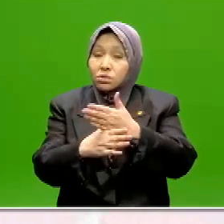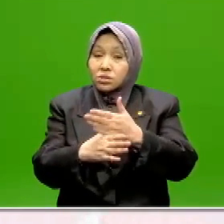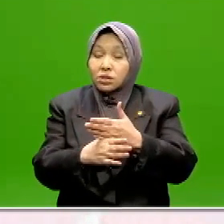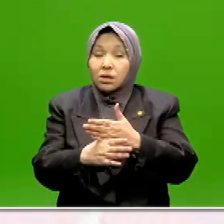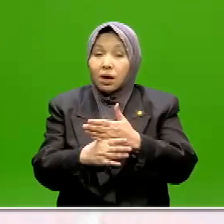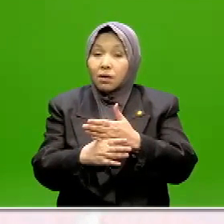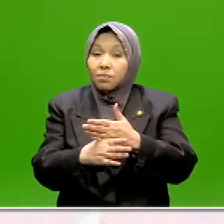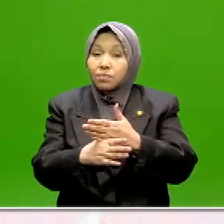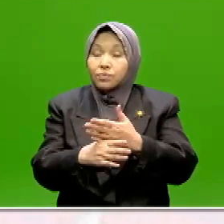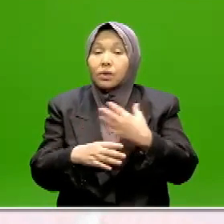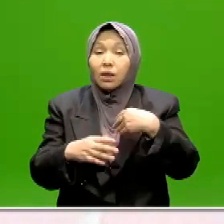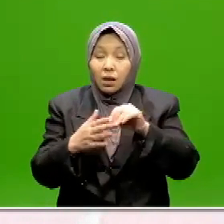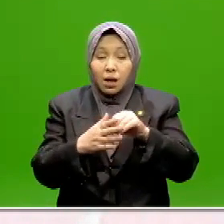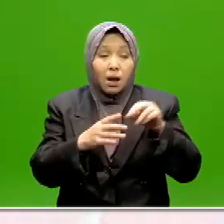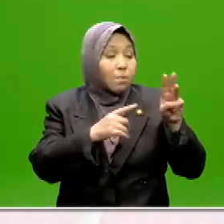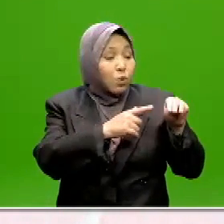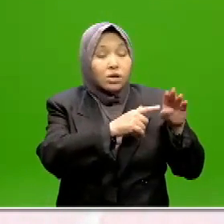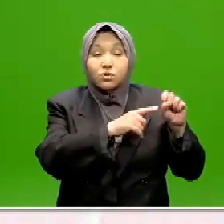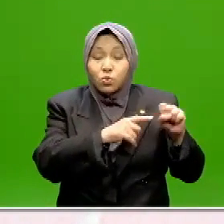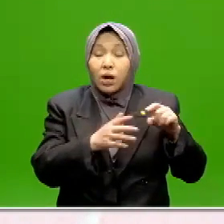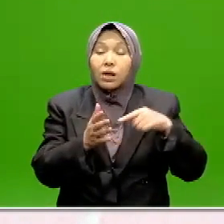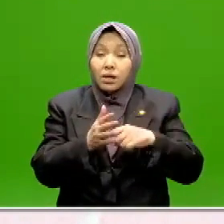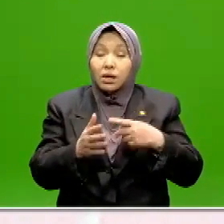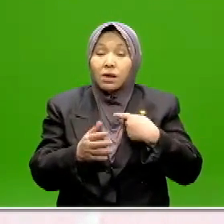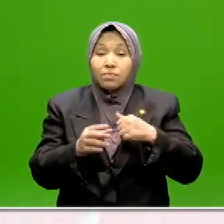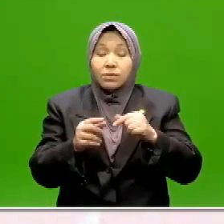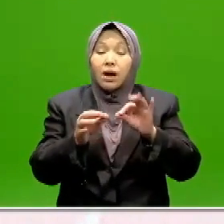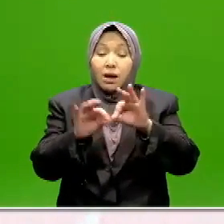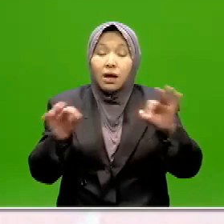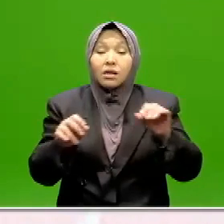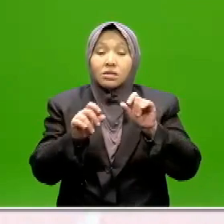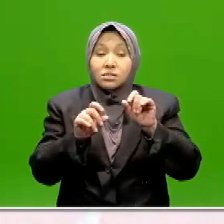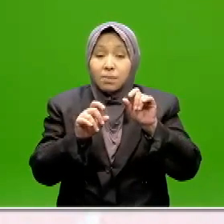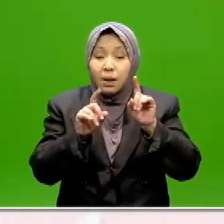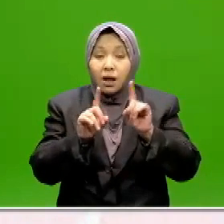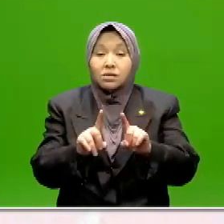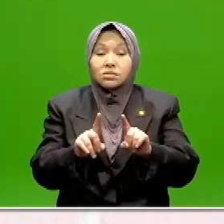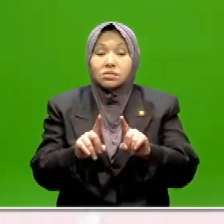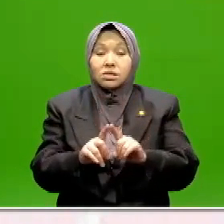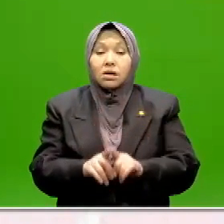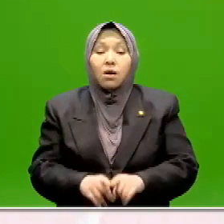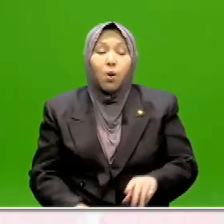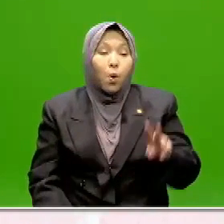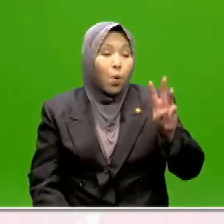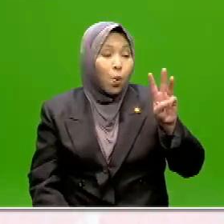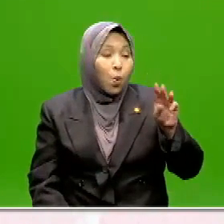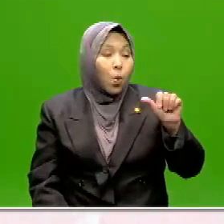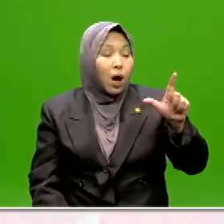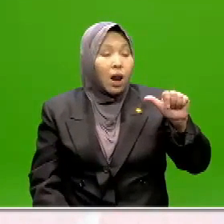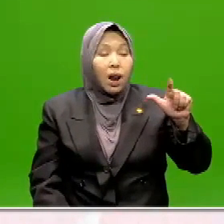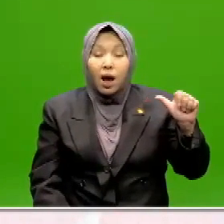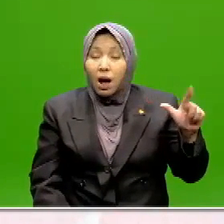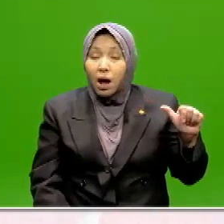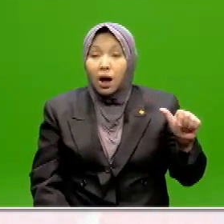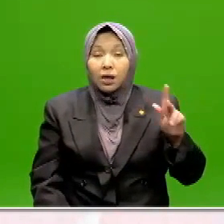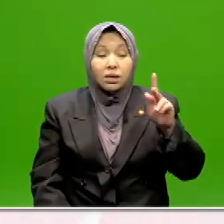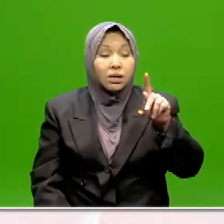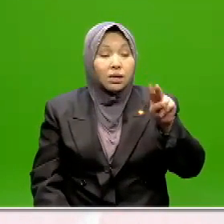itulah dalam halaman ini juga ayat yang ke-11 contohnya Ino